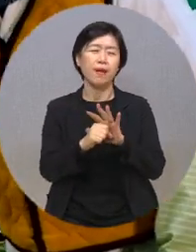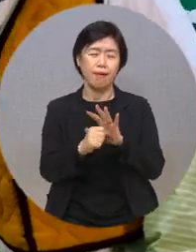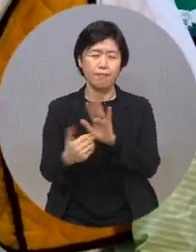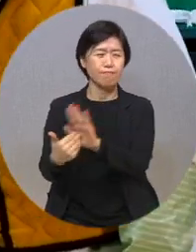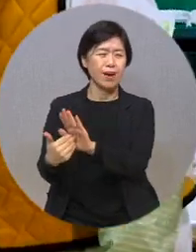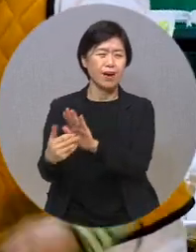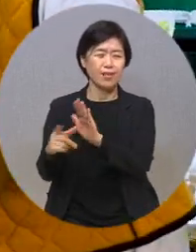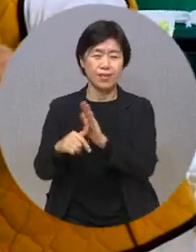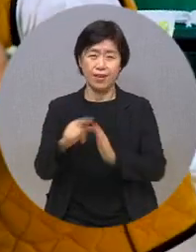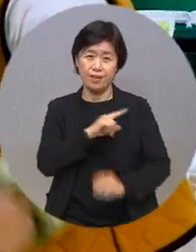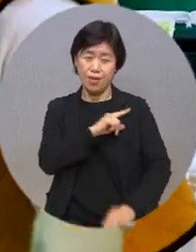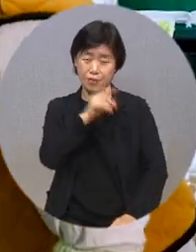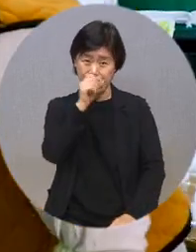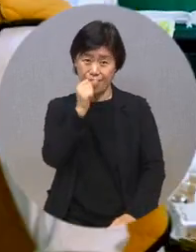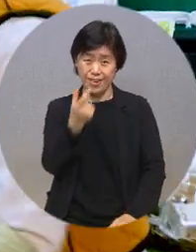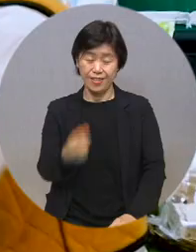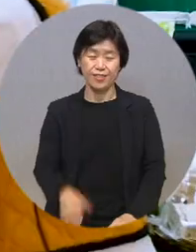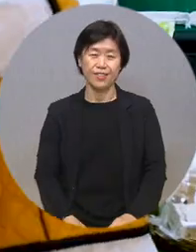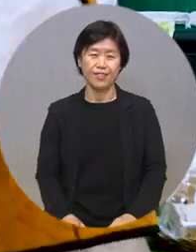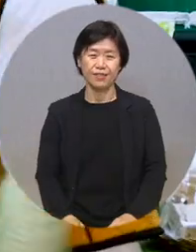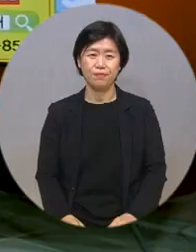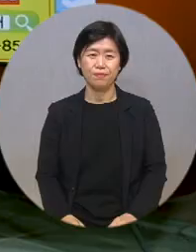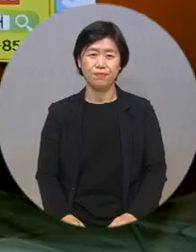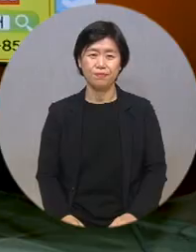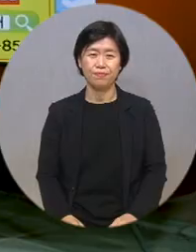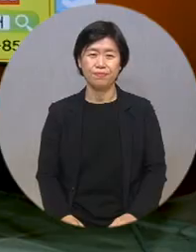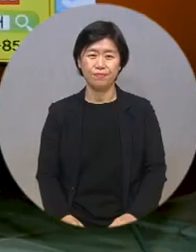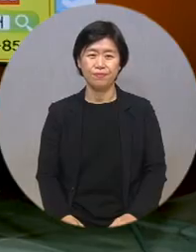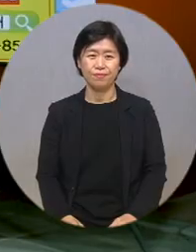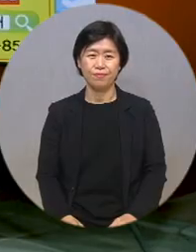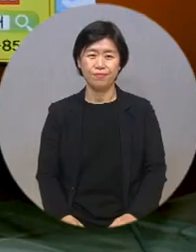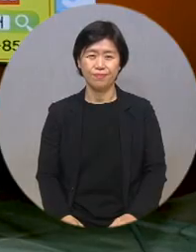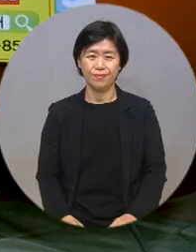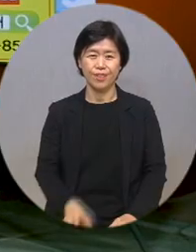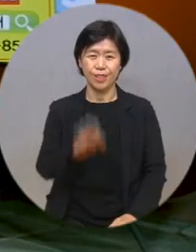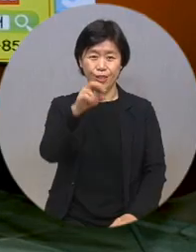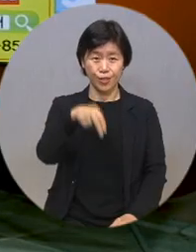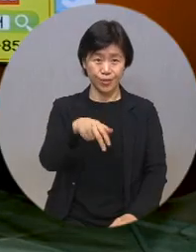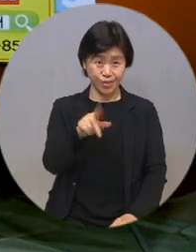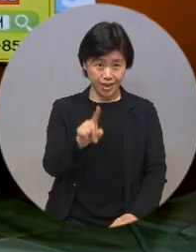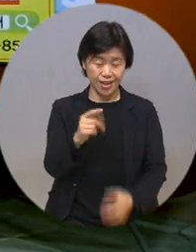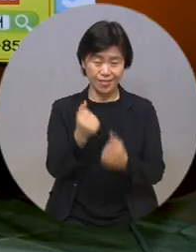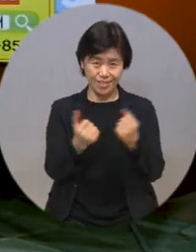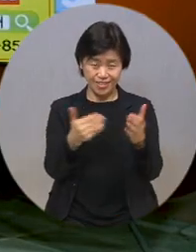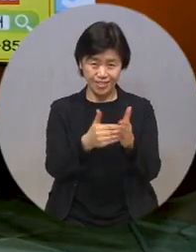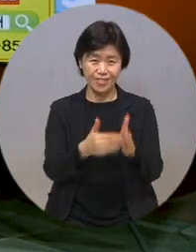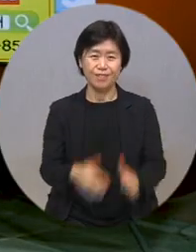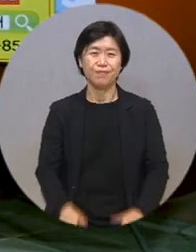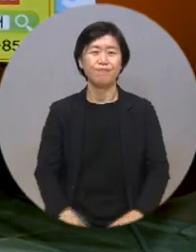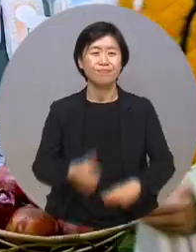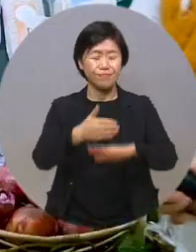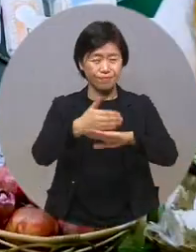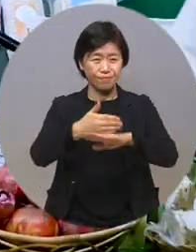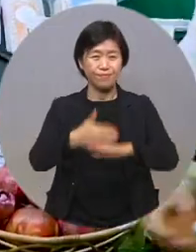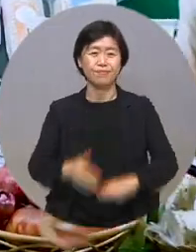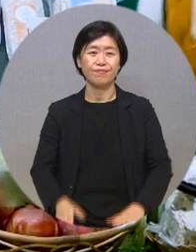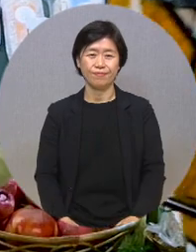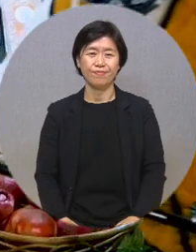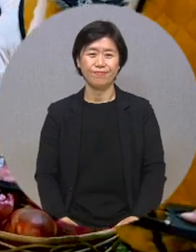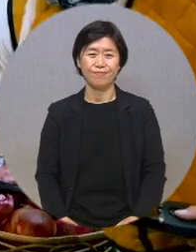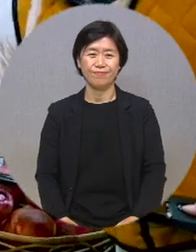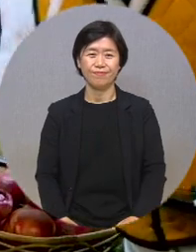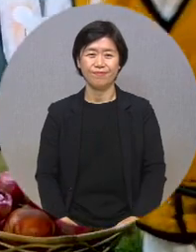겁니다. 알겠습니다, 알겠습니다. 면역력에 최고. 바로 우리 공 유자. 아, 감사합니다, 감사합니다.